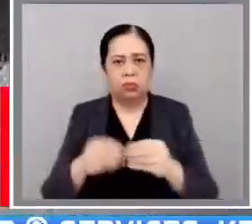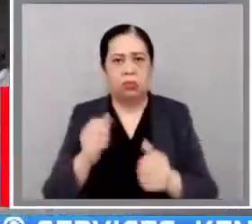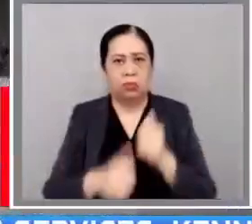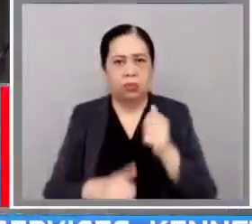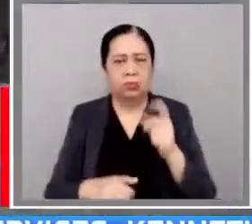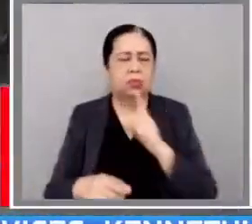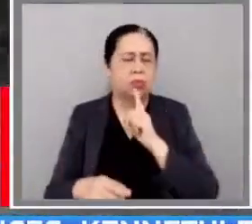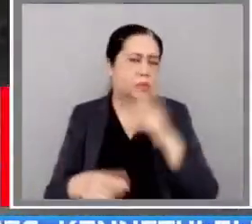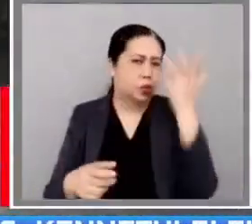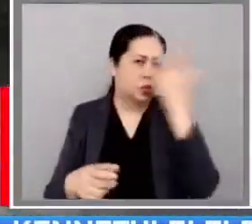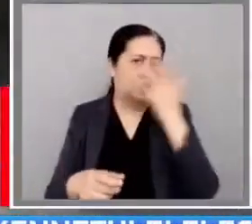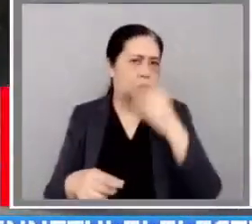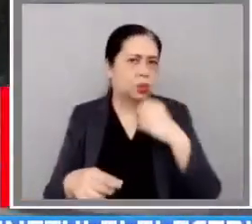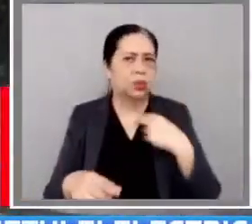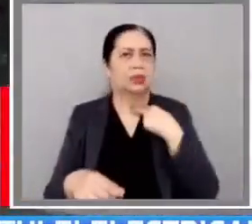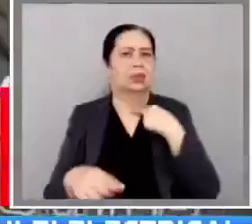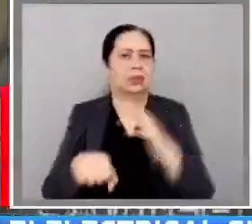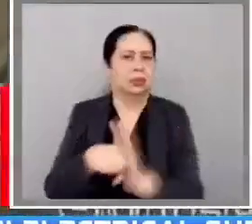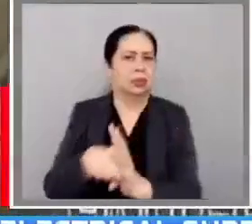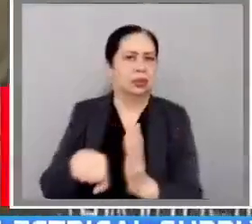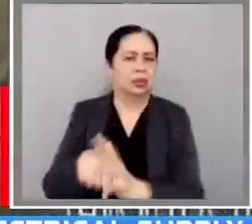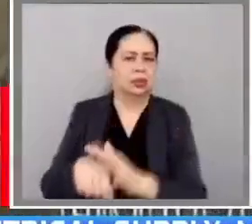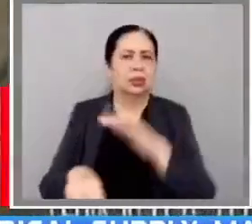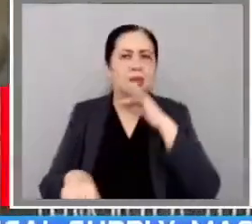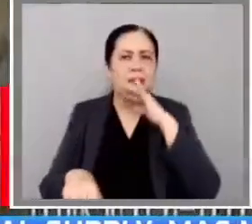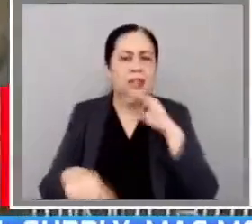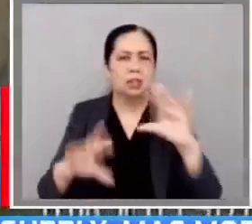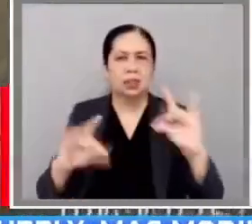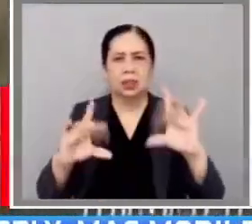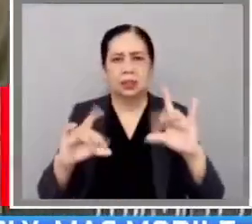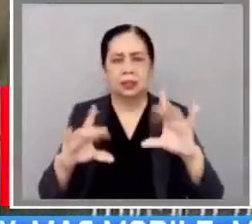namang barado ng basura at putik.